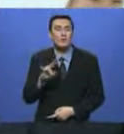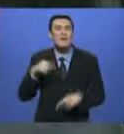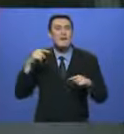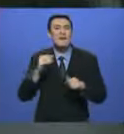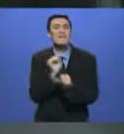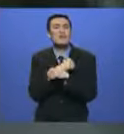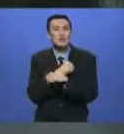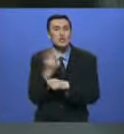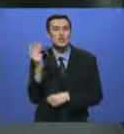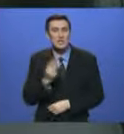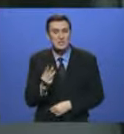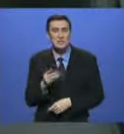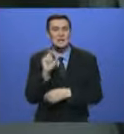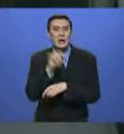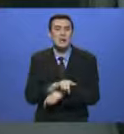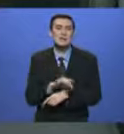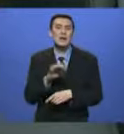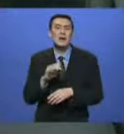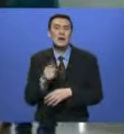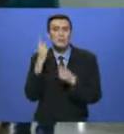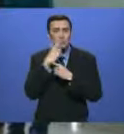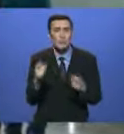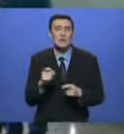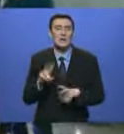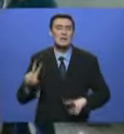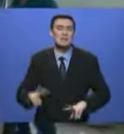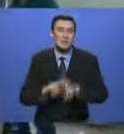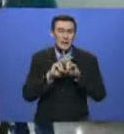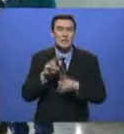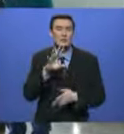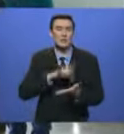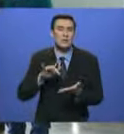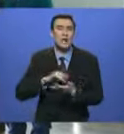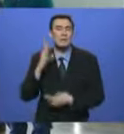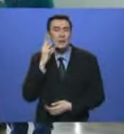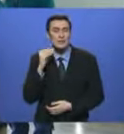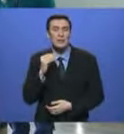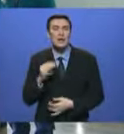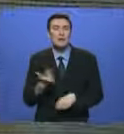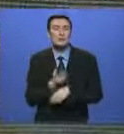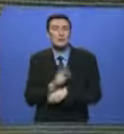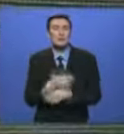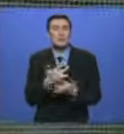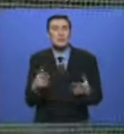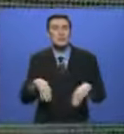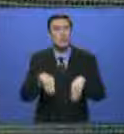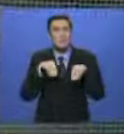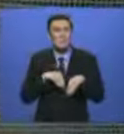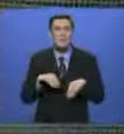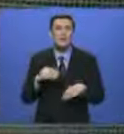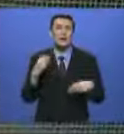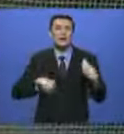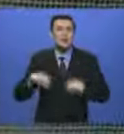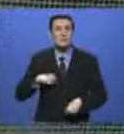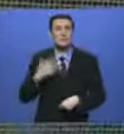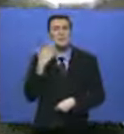шерсти. Заказы начали поступать из Алматы и Астаны, особо востребованы приданные невесты. В частности, корпи различного дизайна, верхняя одежда